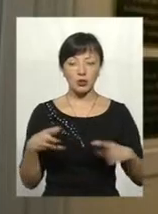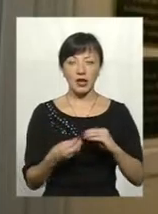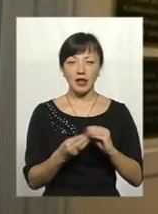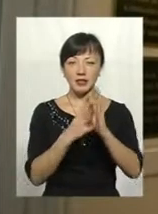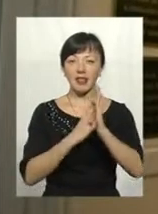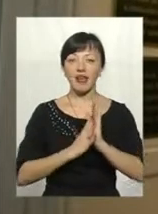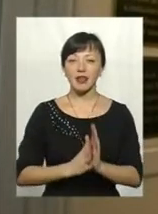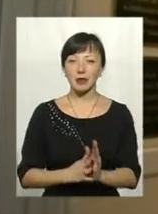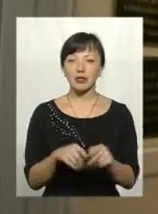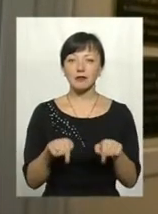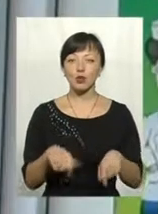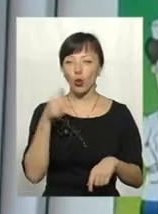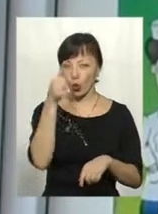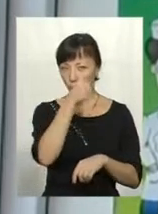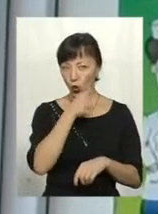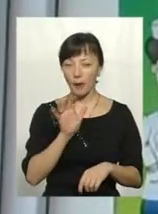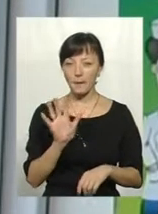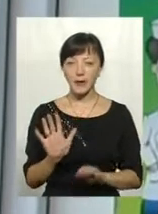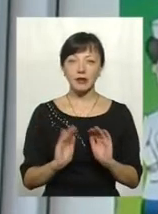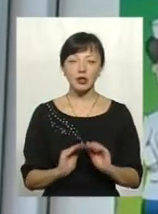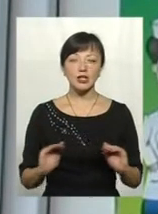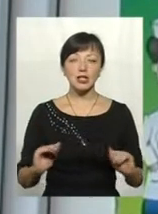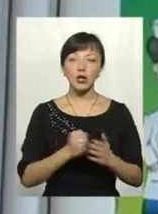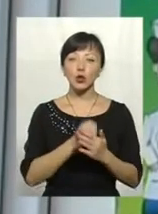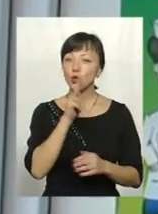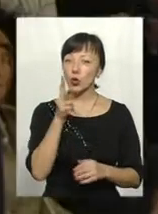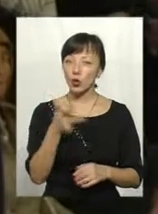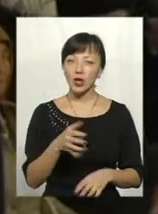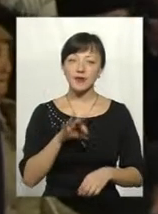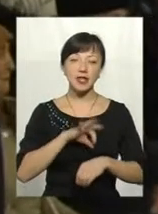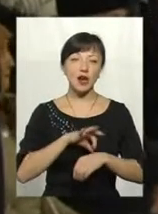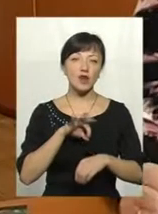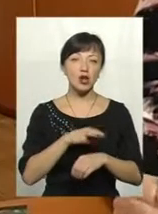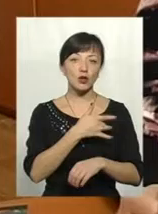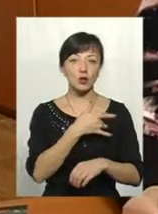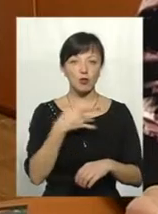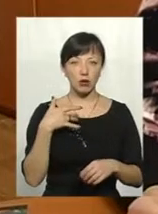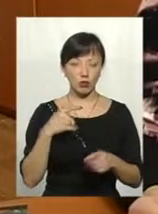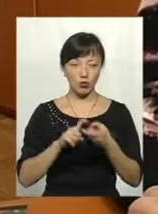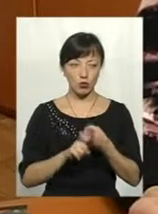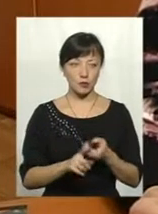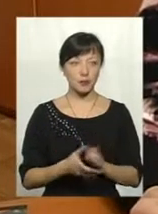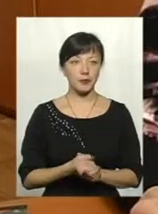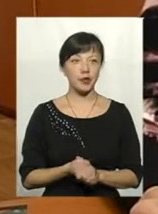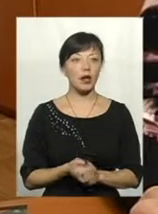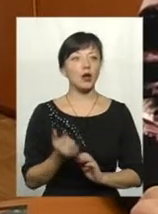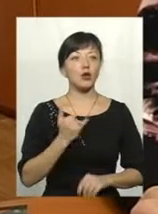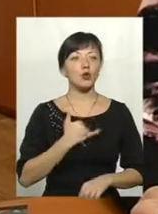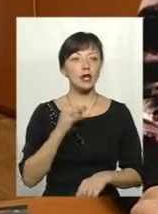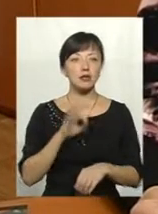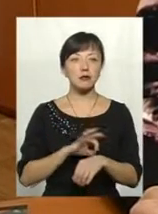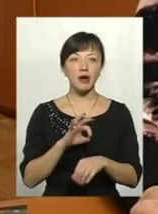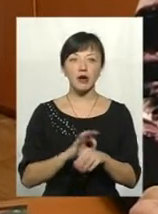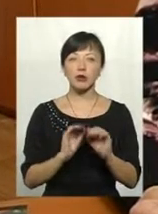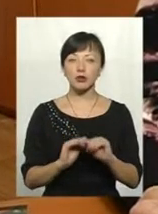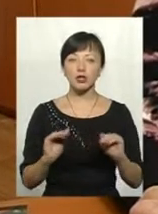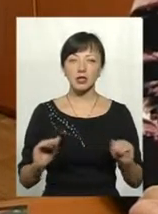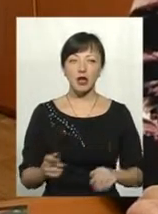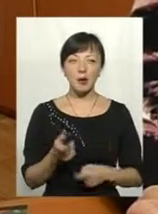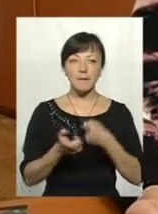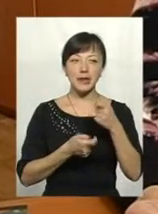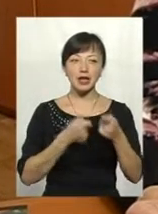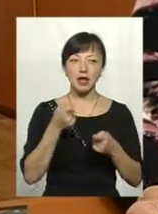9 місяців цього року 5 дітей віком до 3 років захворіли на туберкульоз. У нас болеют дети и бактериальным